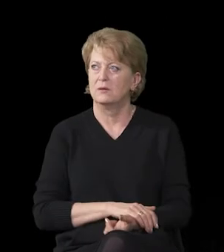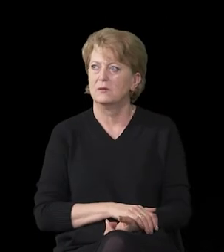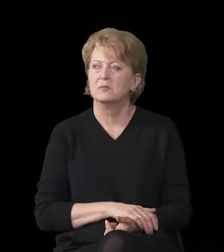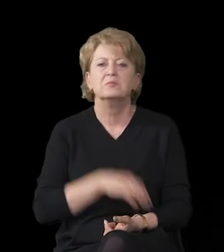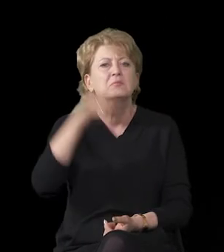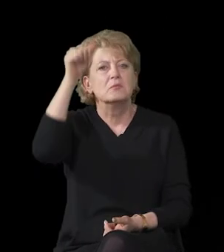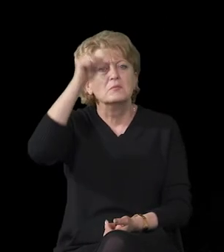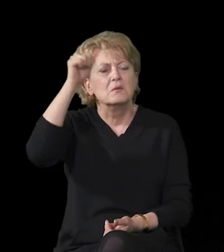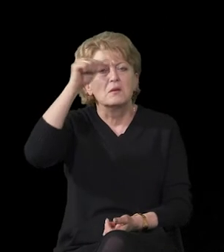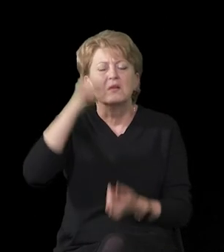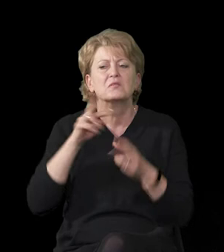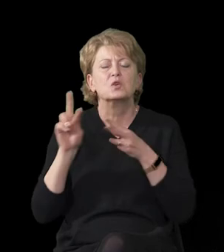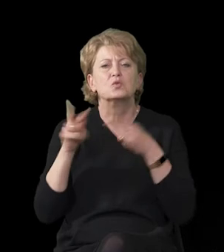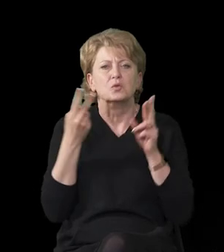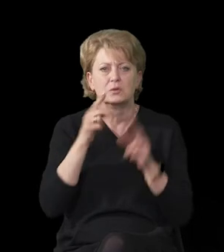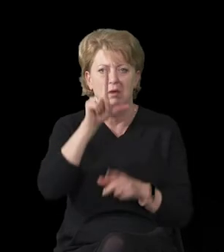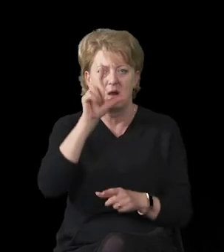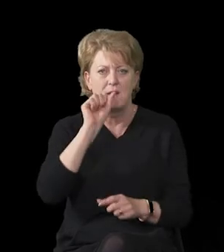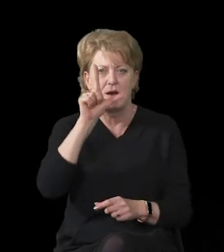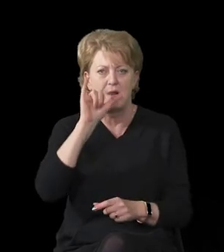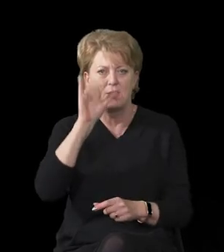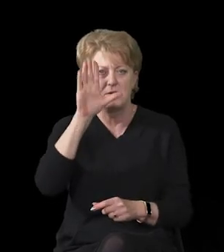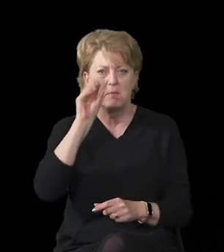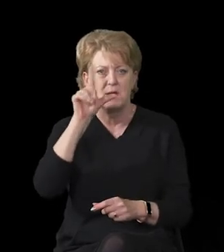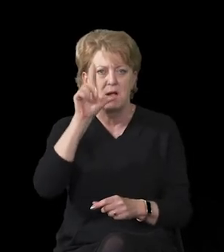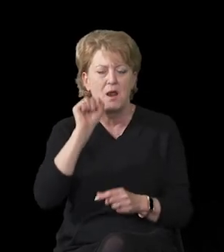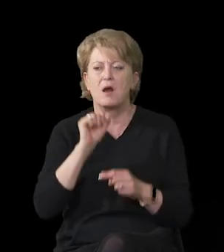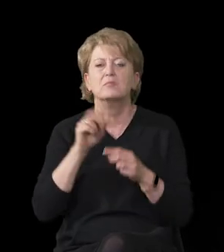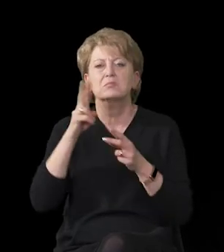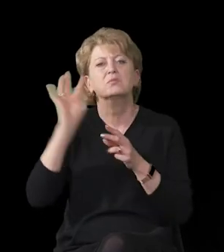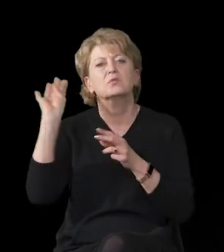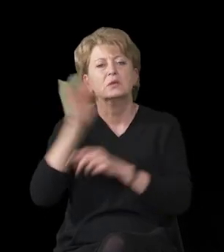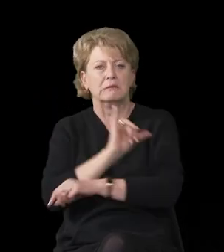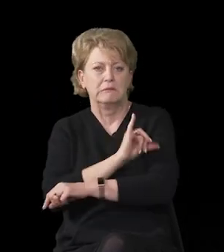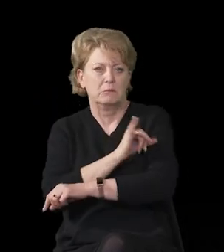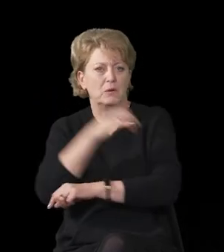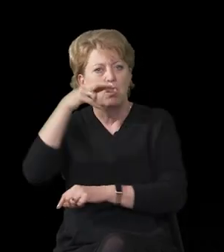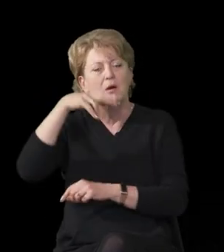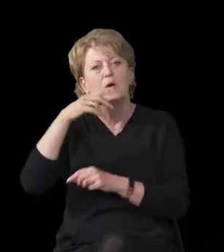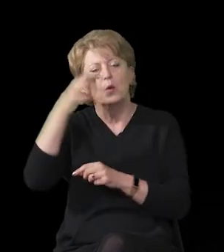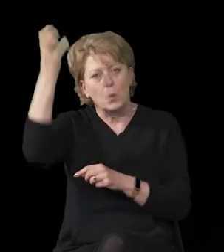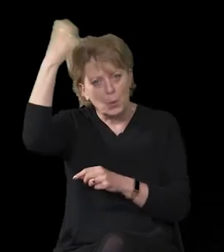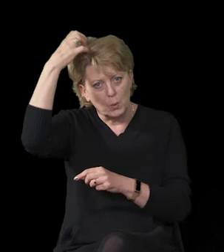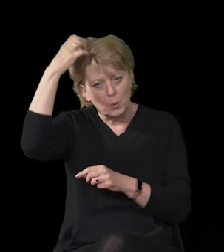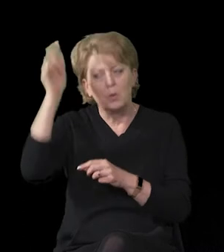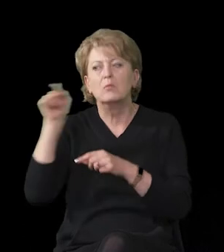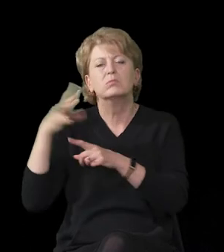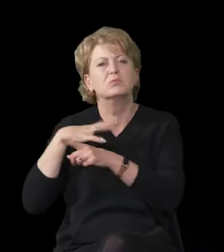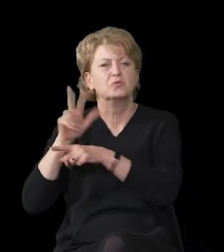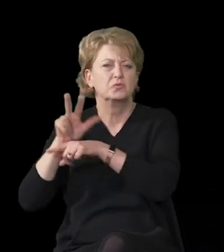Nazwa Lalibela pochodzi od imienia króla, który panował na przełomie XIII i XIV